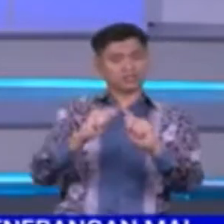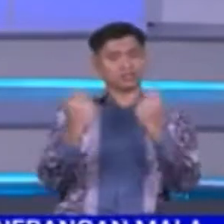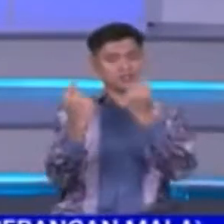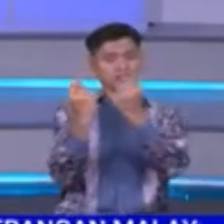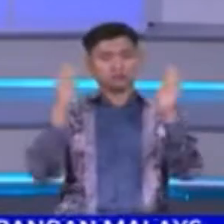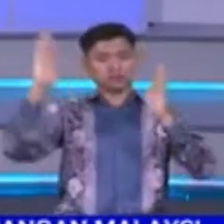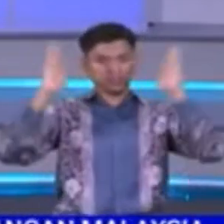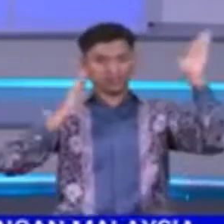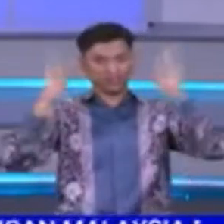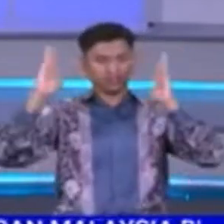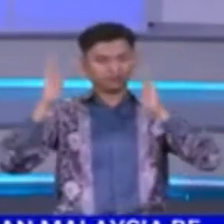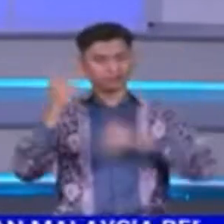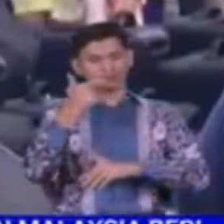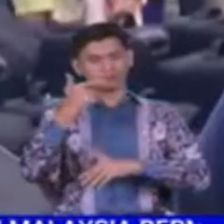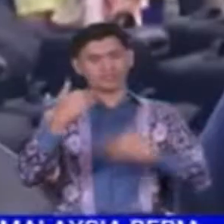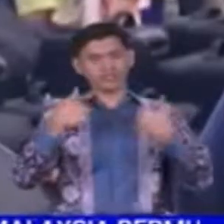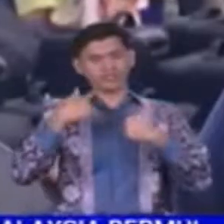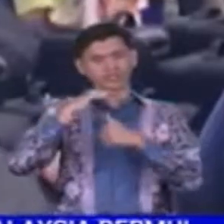pemainnya.